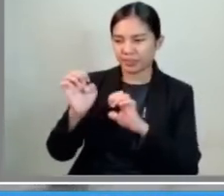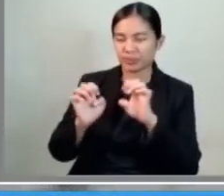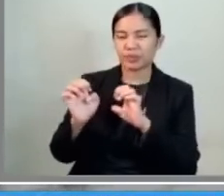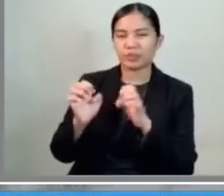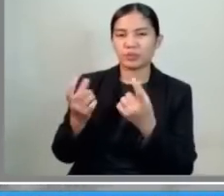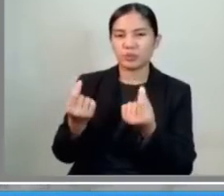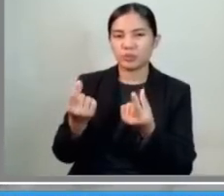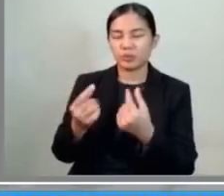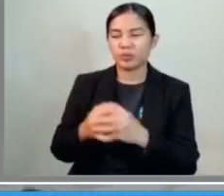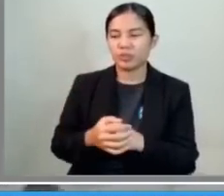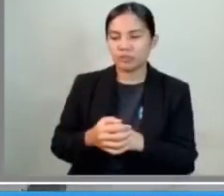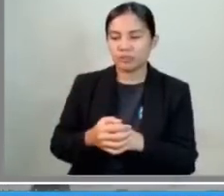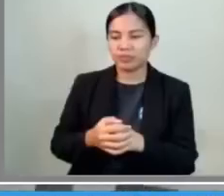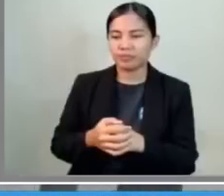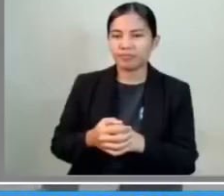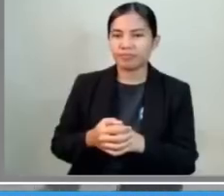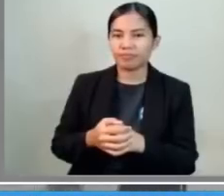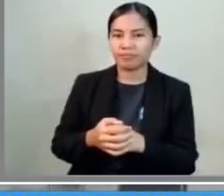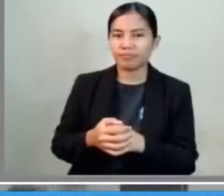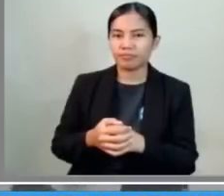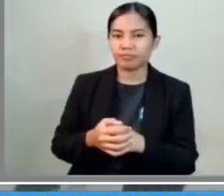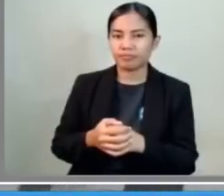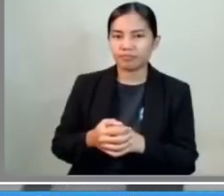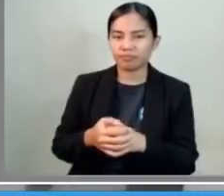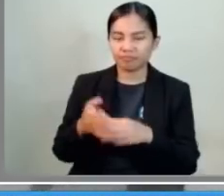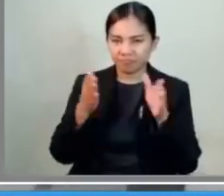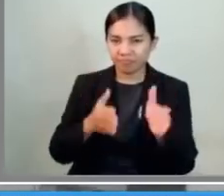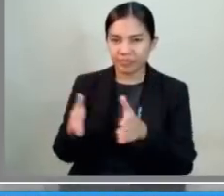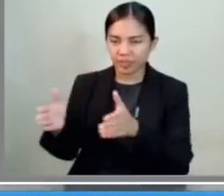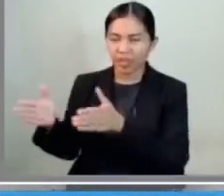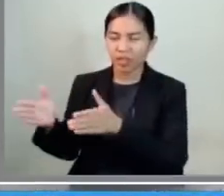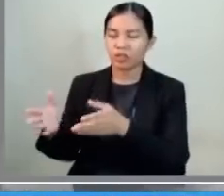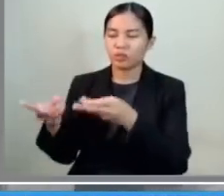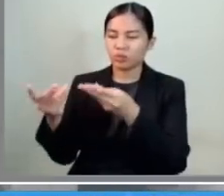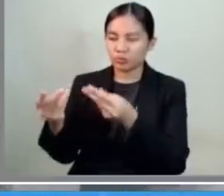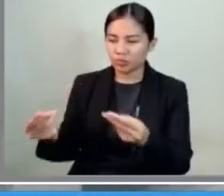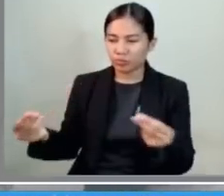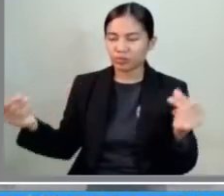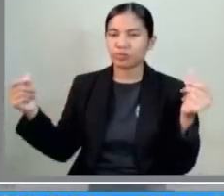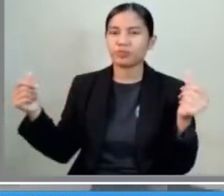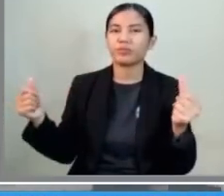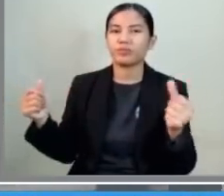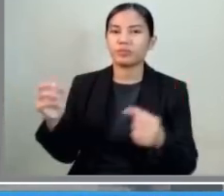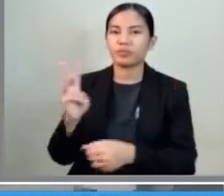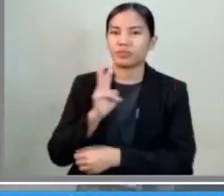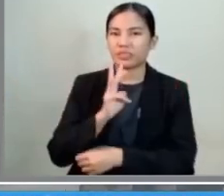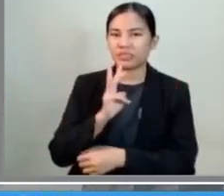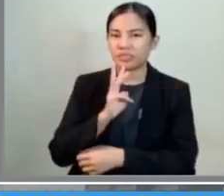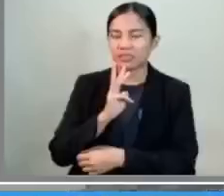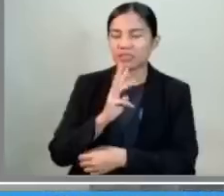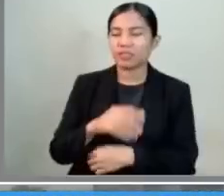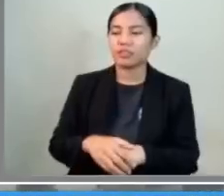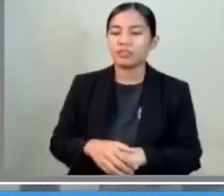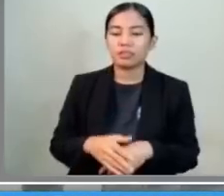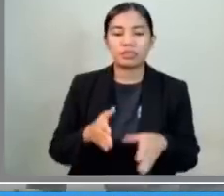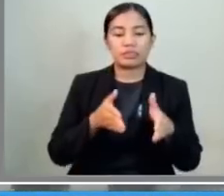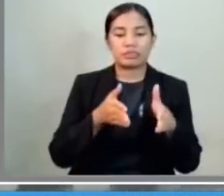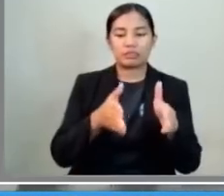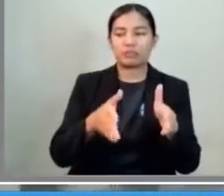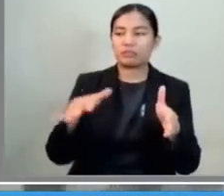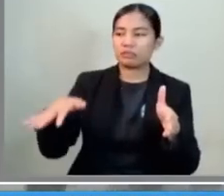po mapababa po sana natin yung tubig. Hanggat mataas po talaga yung tubig dito sa